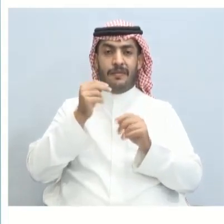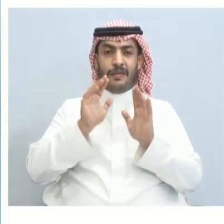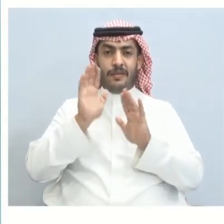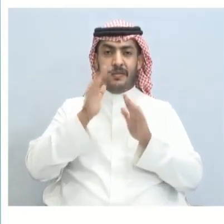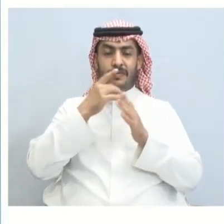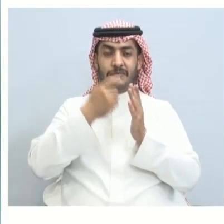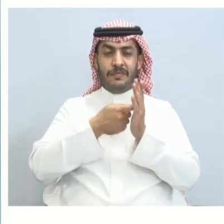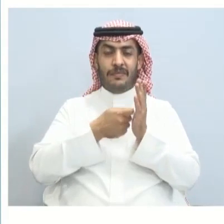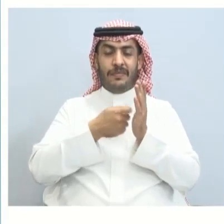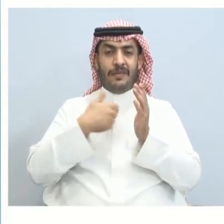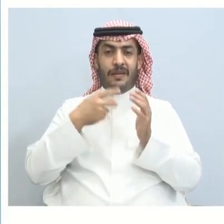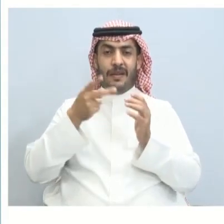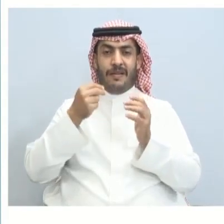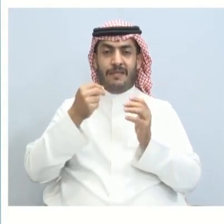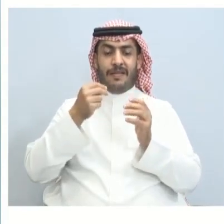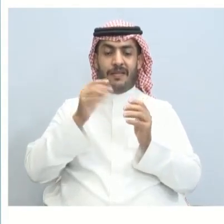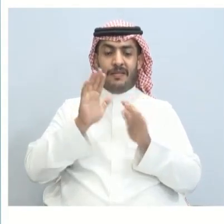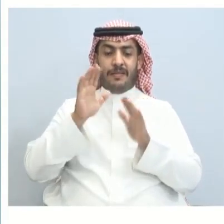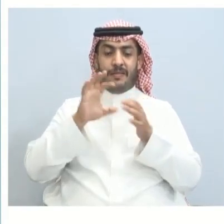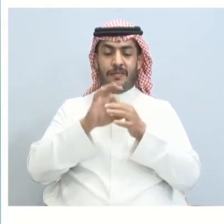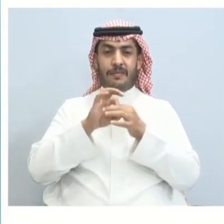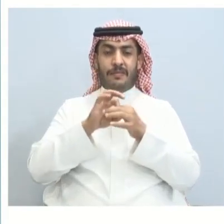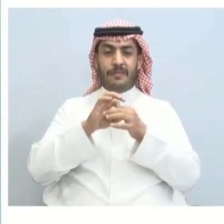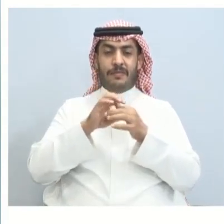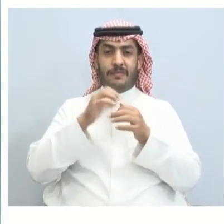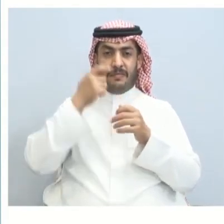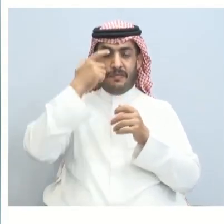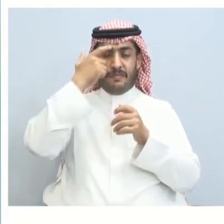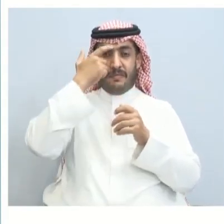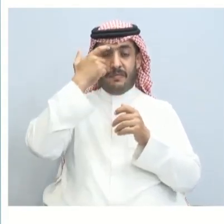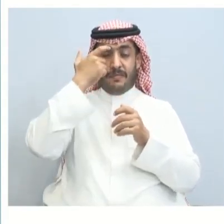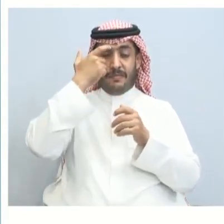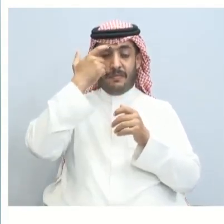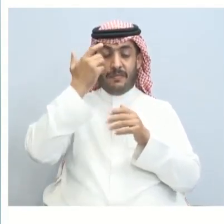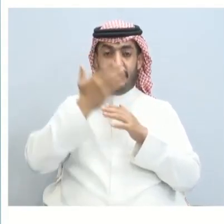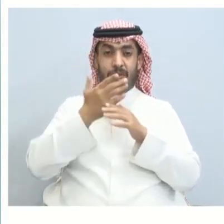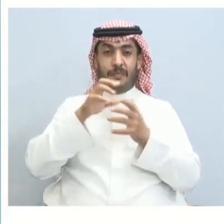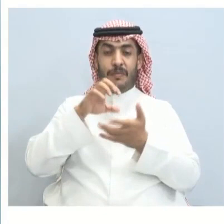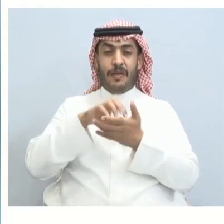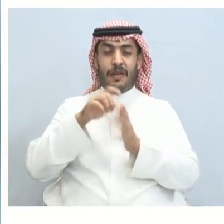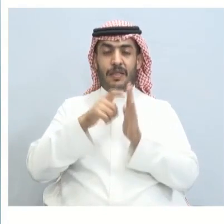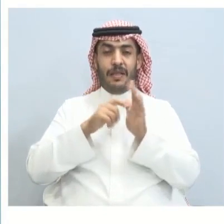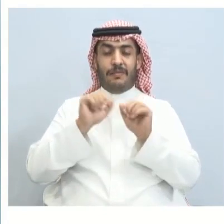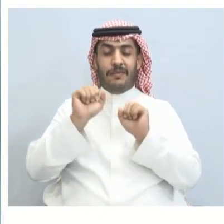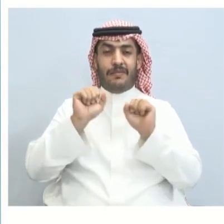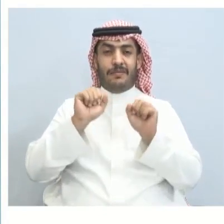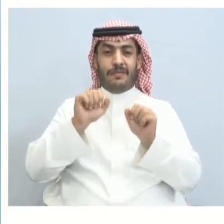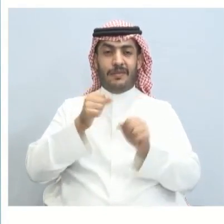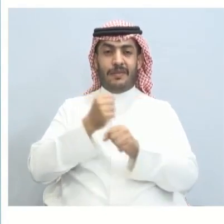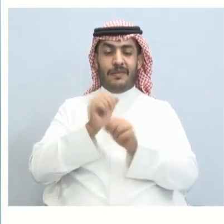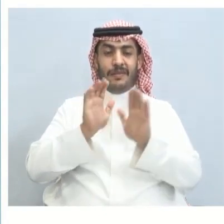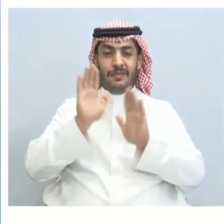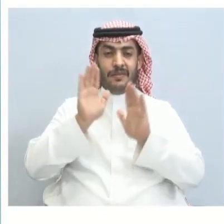يدون الامتناع واذا كان وفقا للنظام نحن ذكرنا قد يكون لكل منظمه نظام حول عمليه